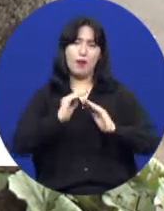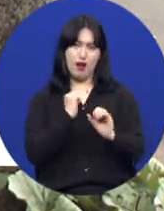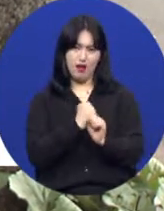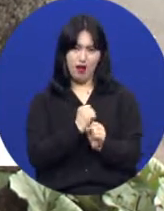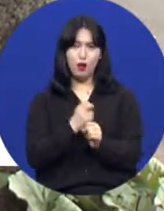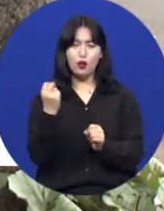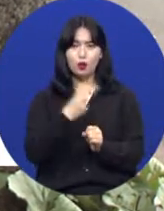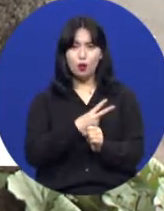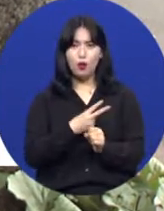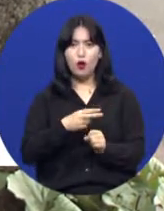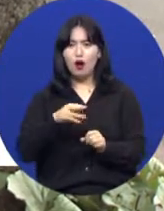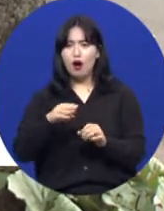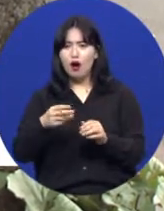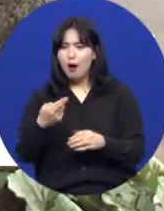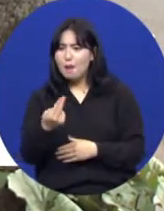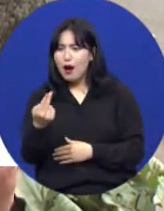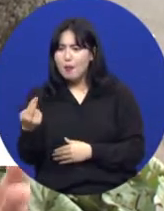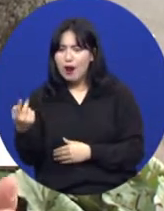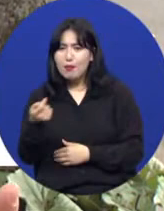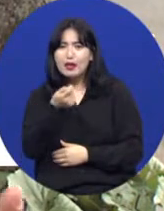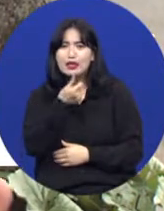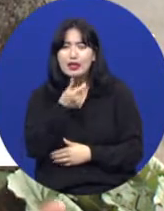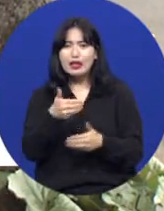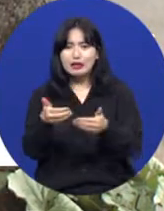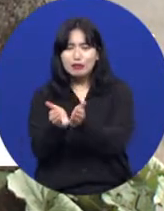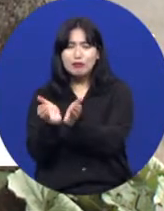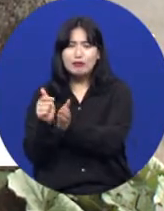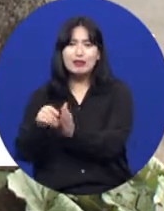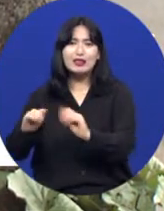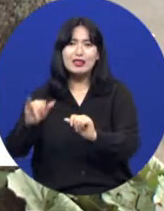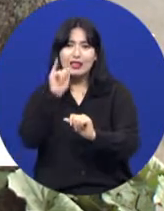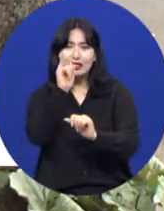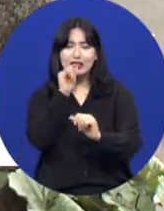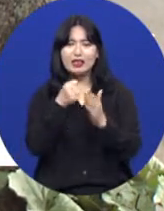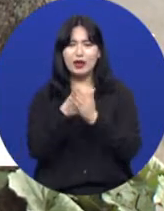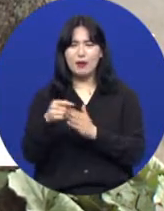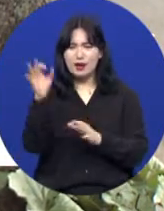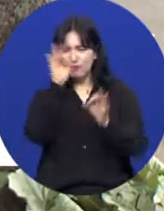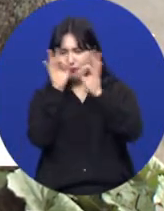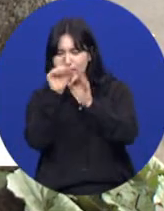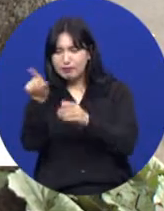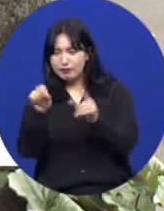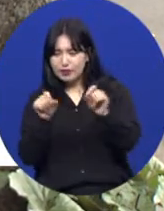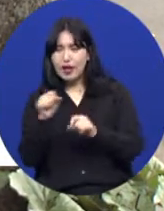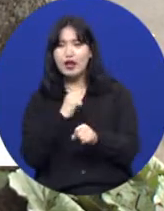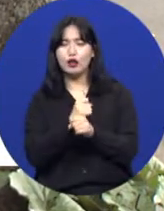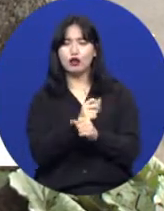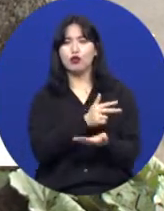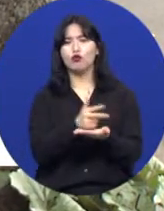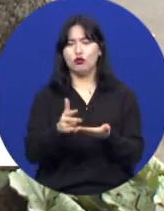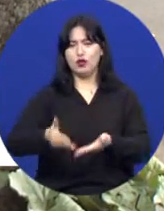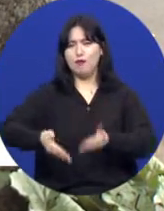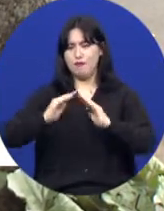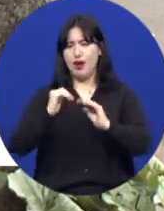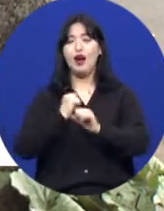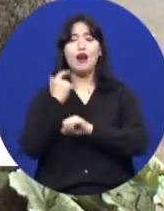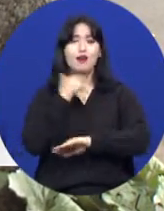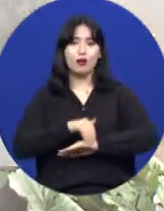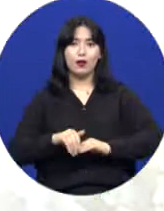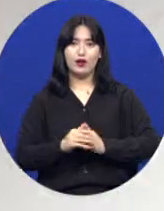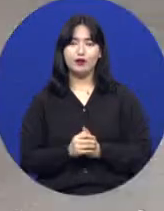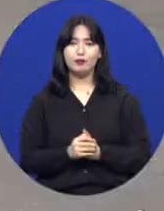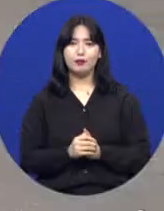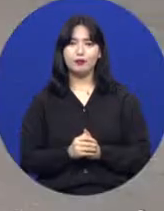그리고 알게 모르게 있는 소규모 공안지들을 적극적으로 발굴해가지고 주차장을 조성하려고 하고